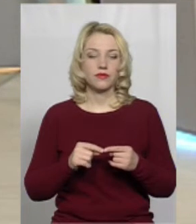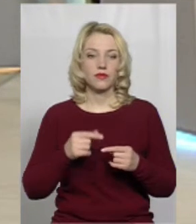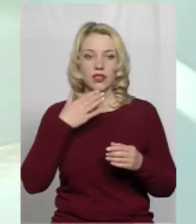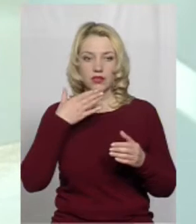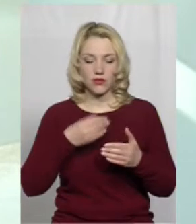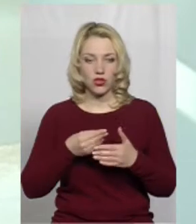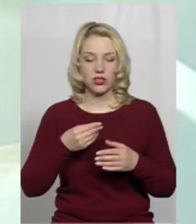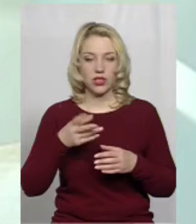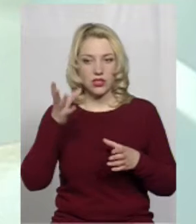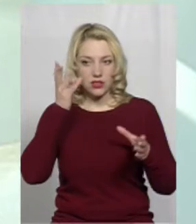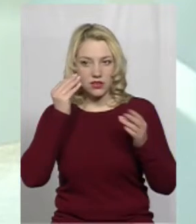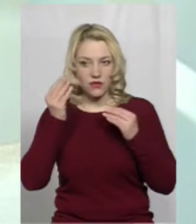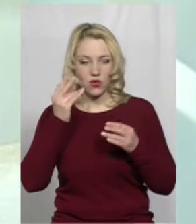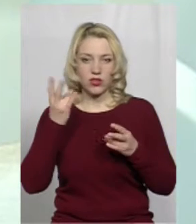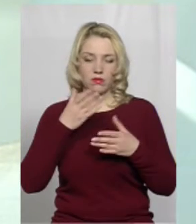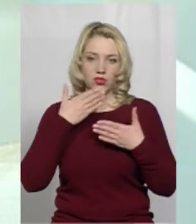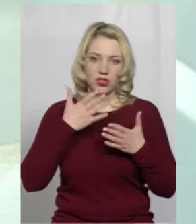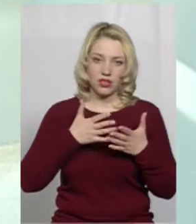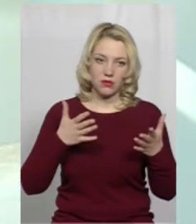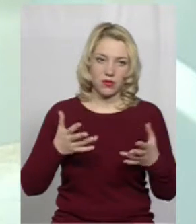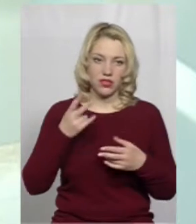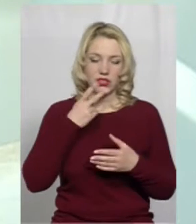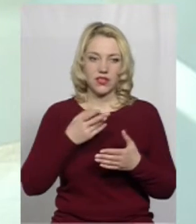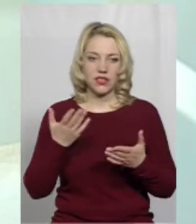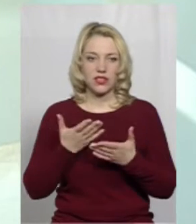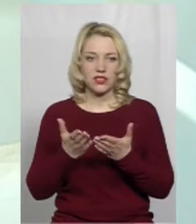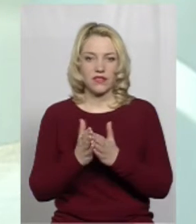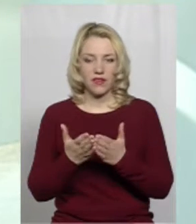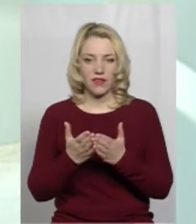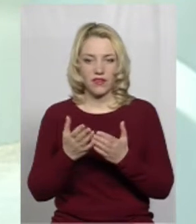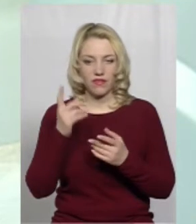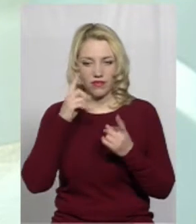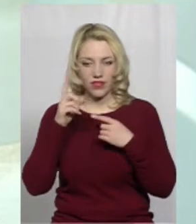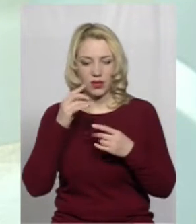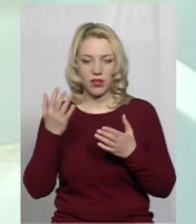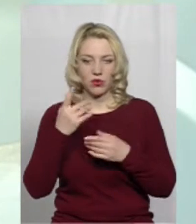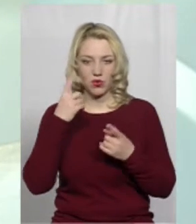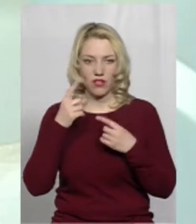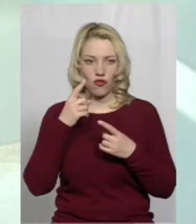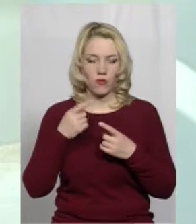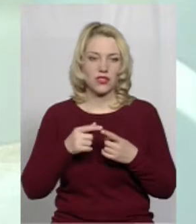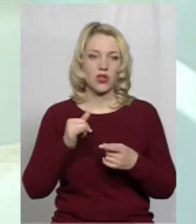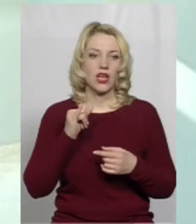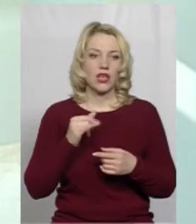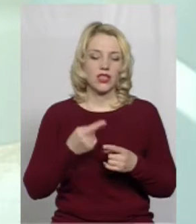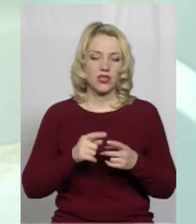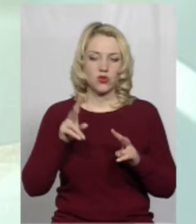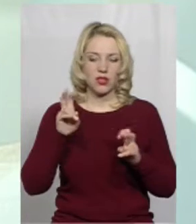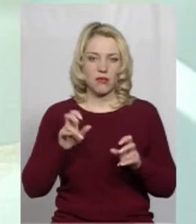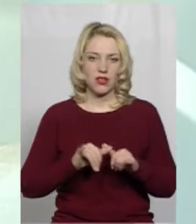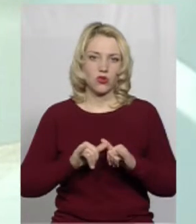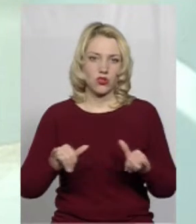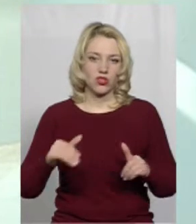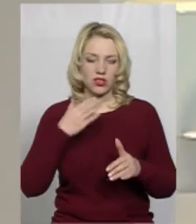засвоївши це, читати щось більше, дивитися якісь фільми, якусь інформацію і на цю тематику розширювати свої